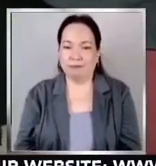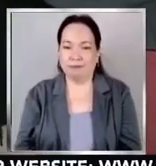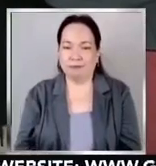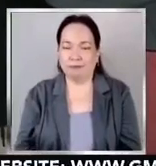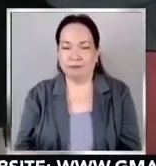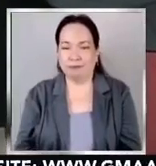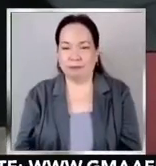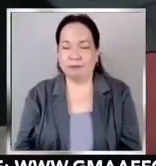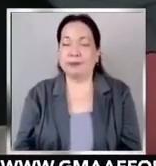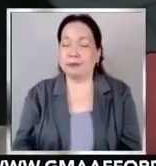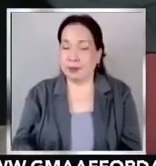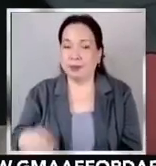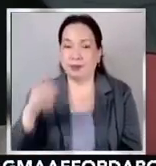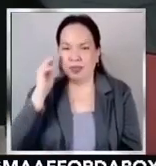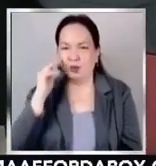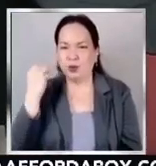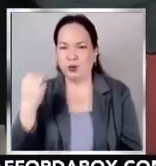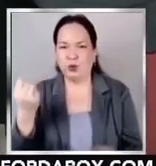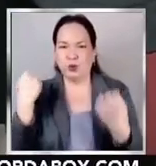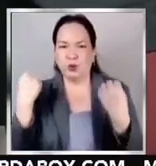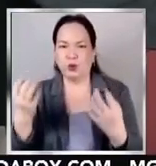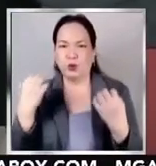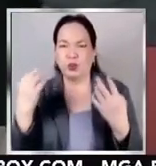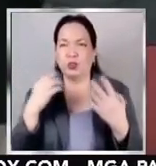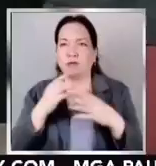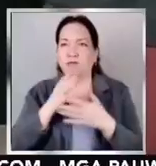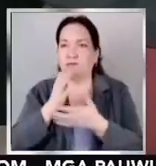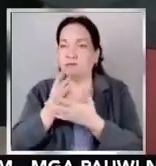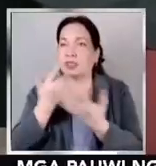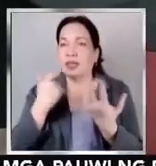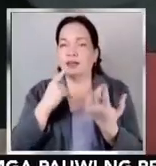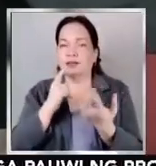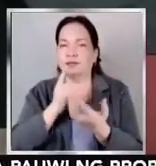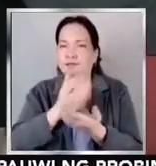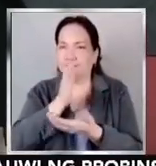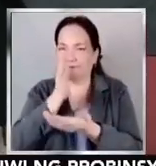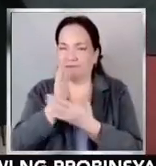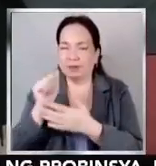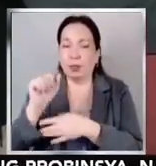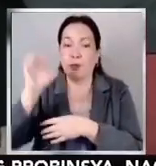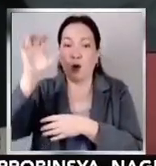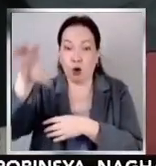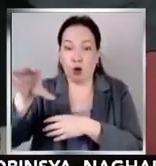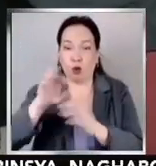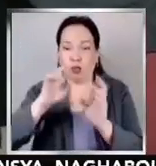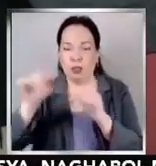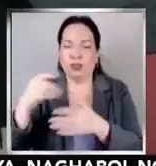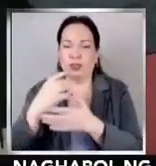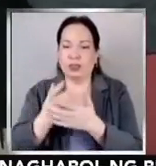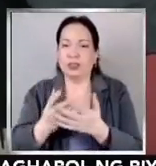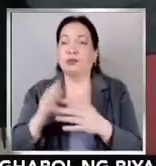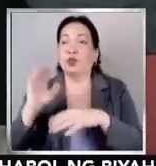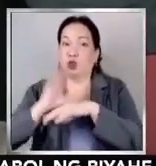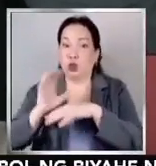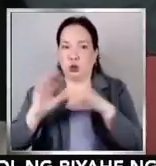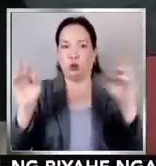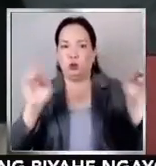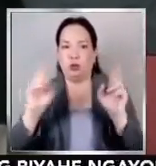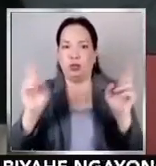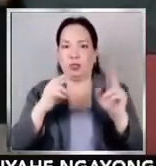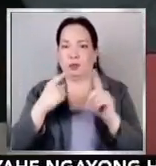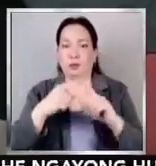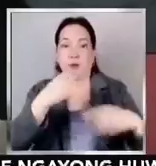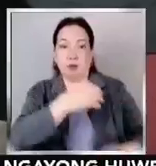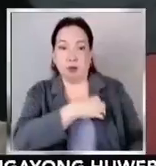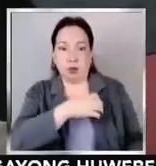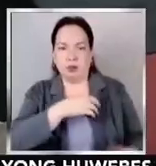Marisa, dami nga ng mga deboto na papanik ngayon dito sa Antipolo ay nakahanda raw hindi lang yung simbahan kundi maging yung kapulisan, yung mga